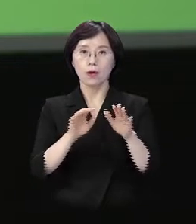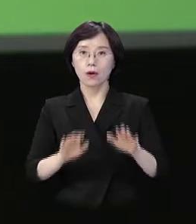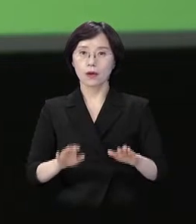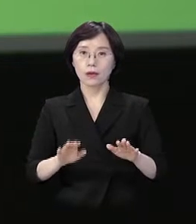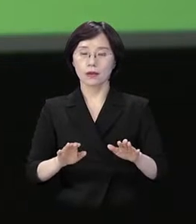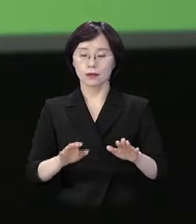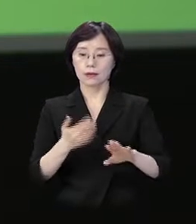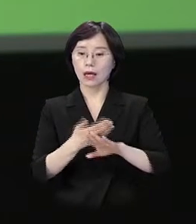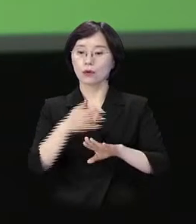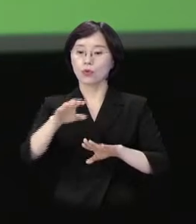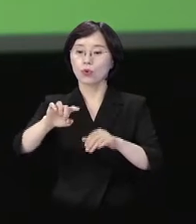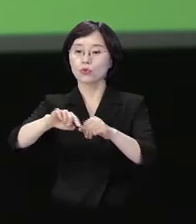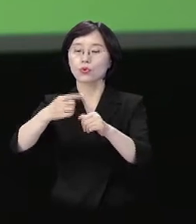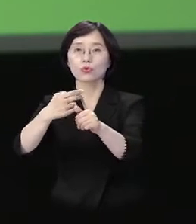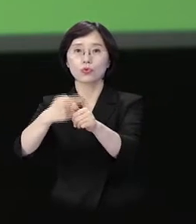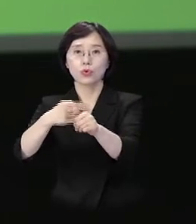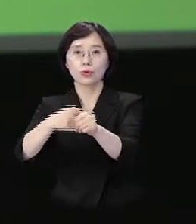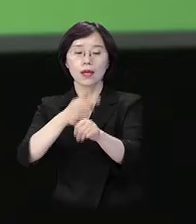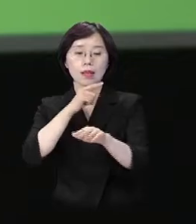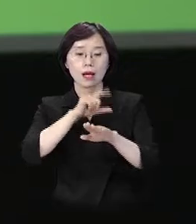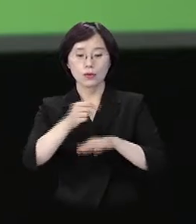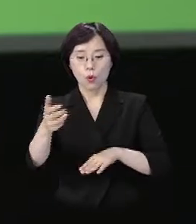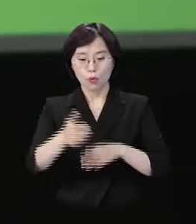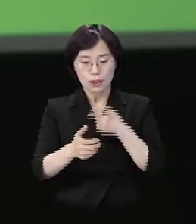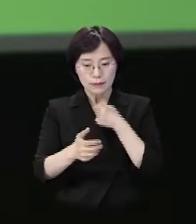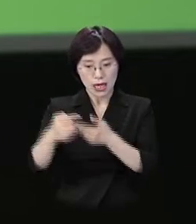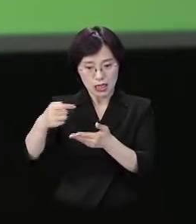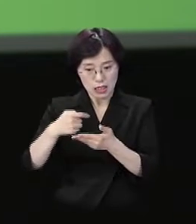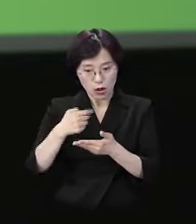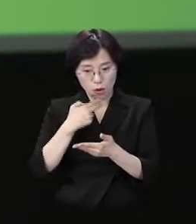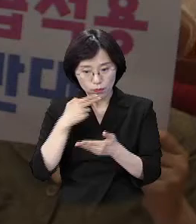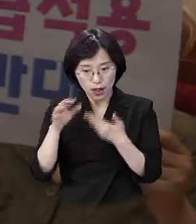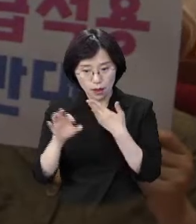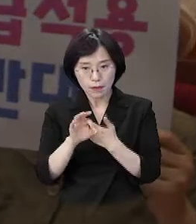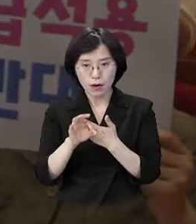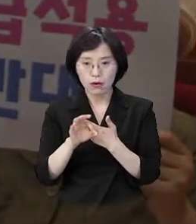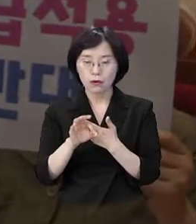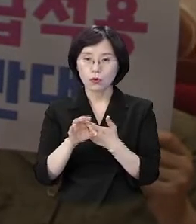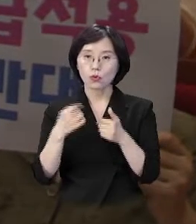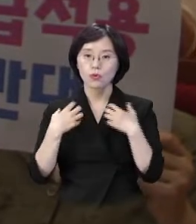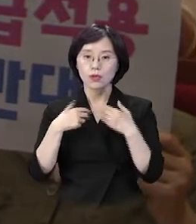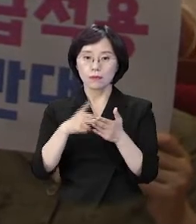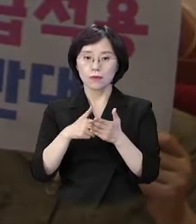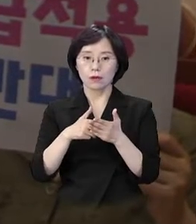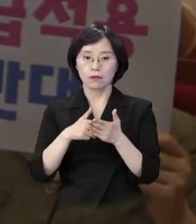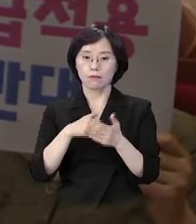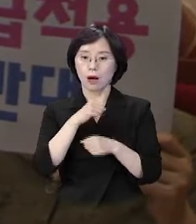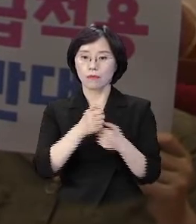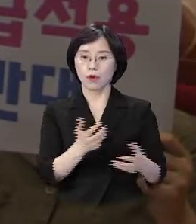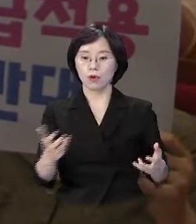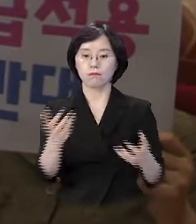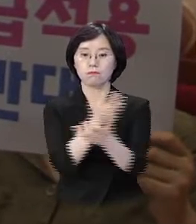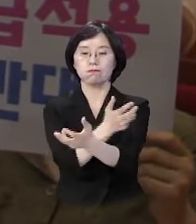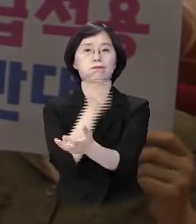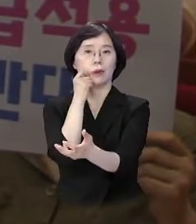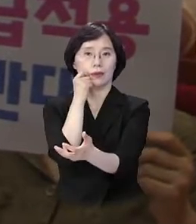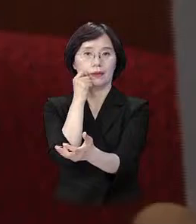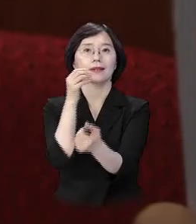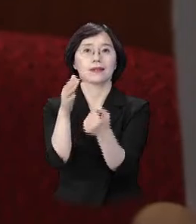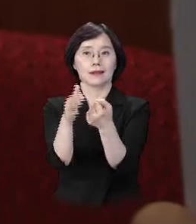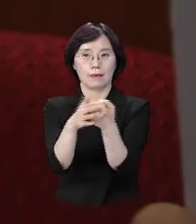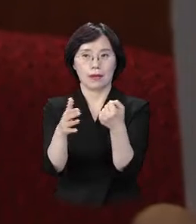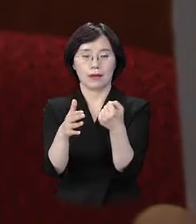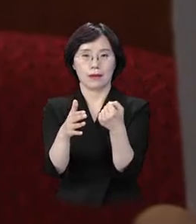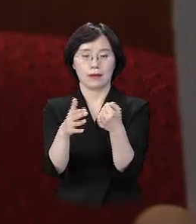현재로선 나머지 지역 초등교사들이 대성으로 전보를 신청하지 않는 이상 교육청 차원의 인력 재배치가 불가능합니다.